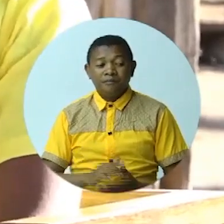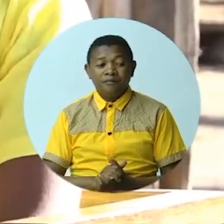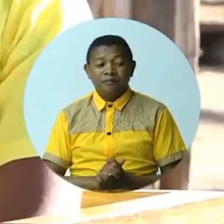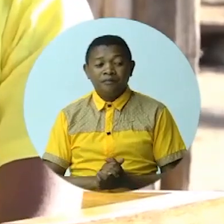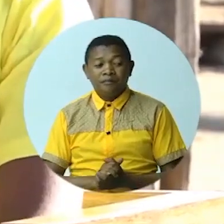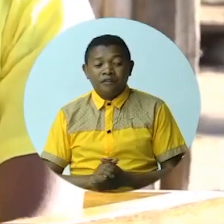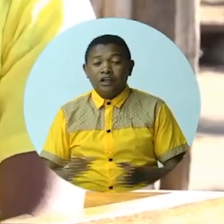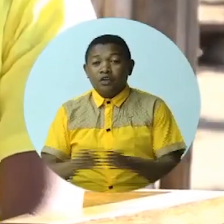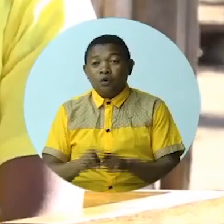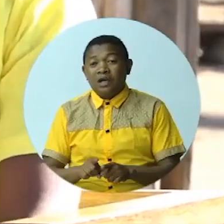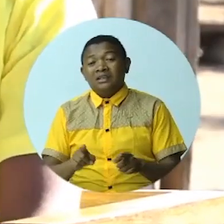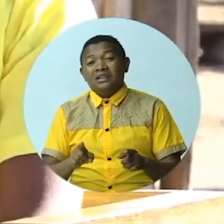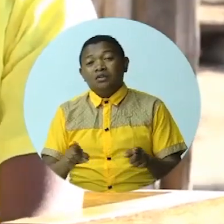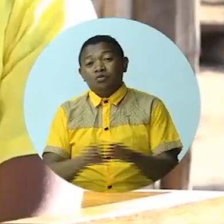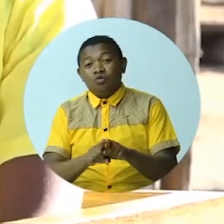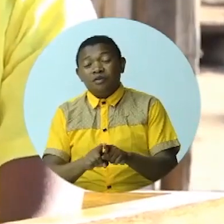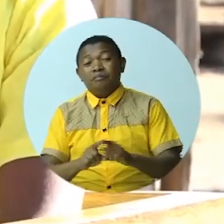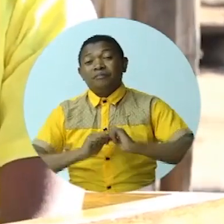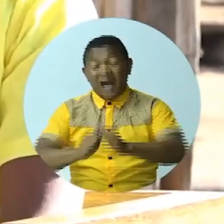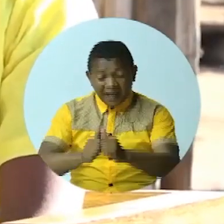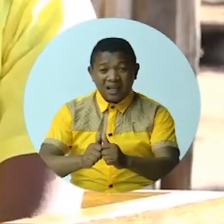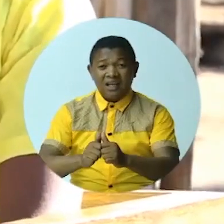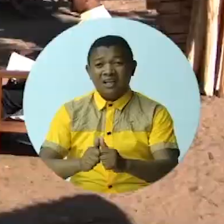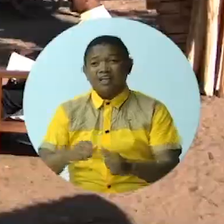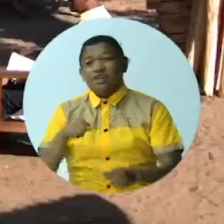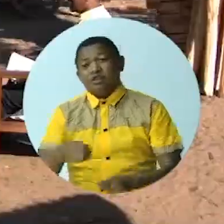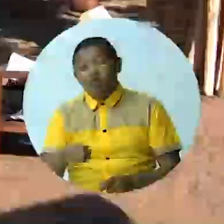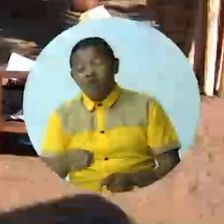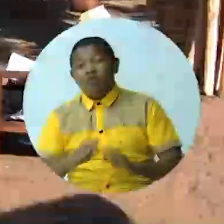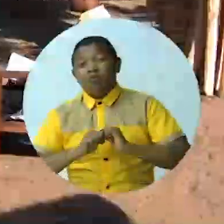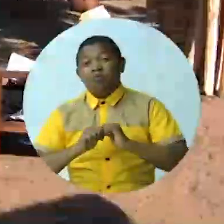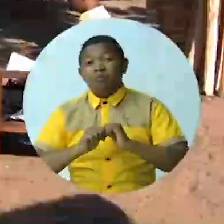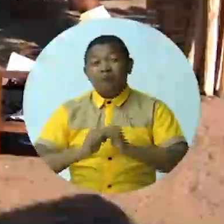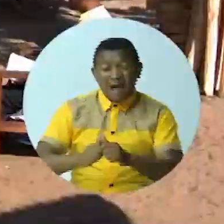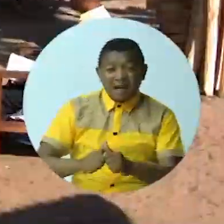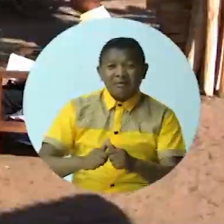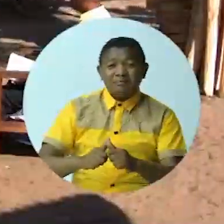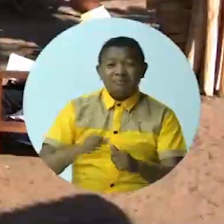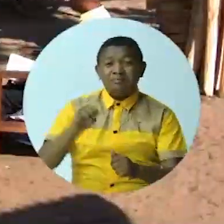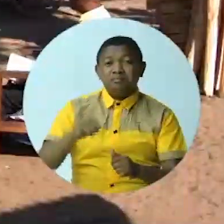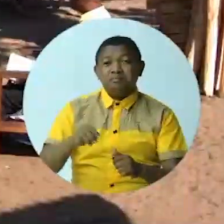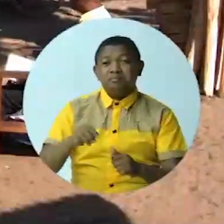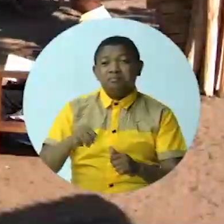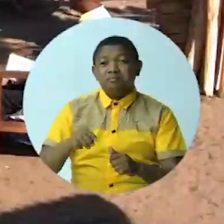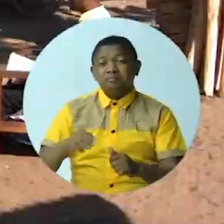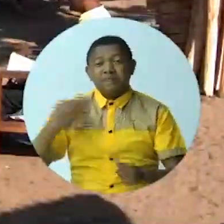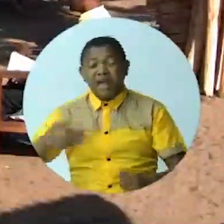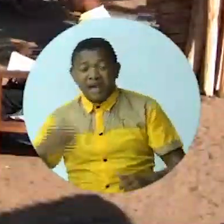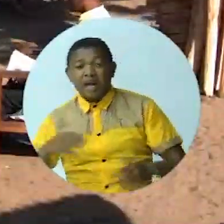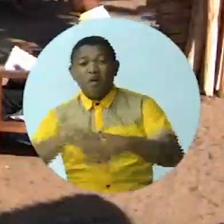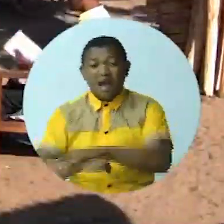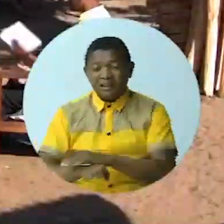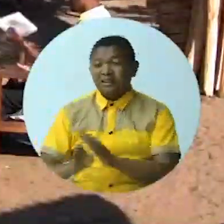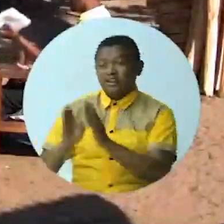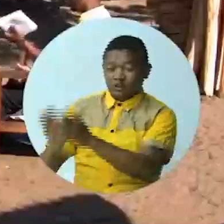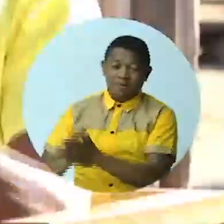gny bainy zay ty moa zany andre matofolo ny zavatra manahirana anay a dia io lalam-pirenena fahatelo ambin'ny folo io